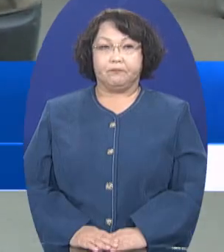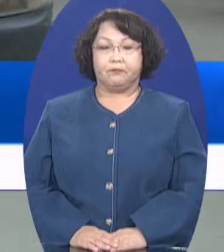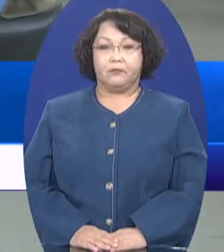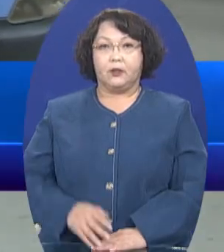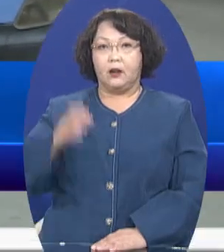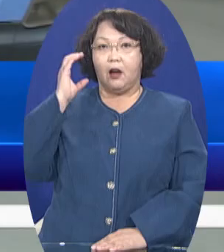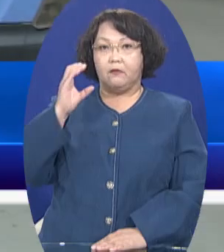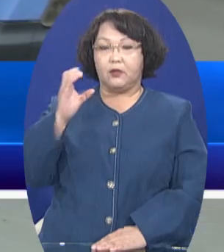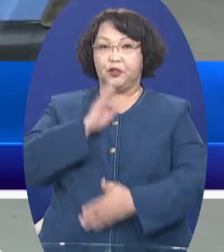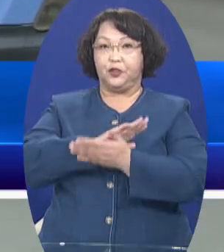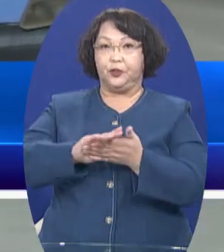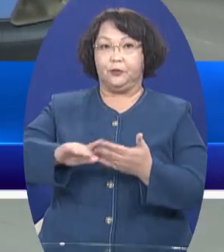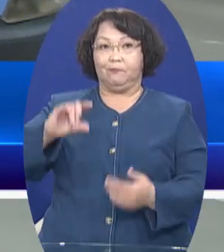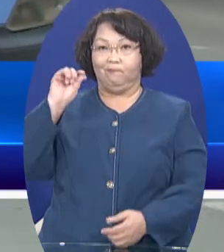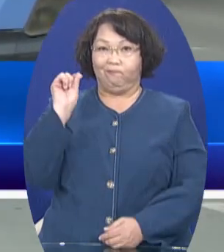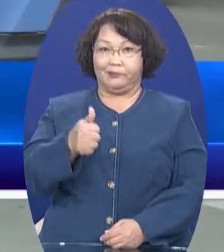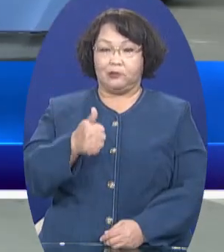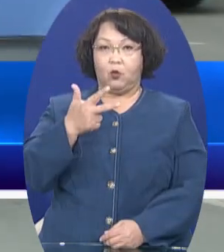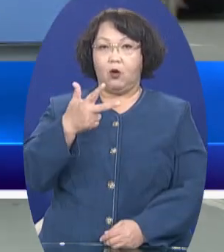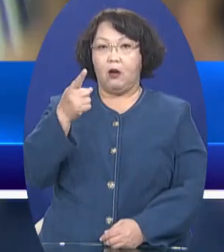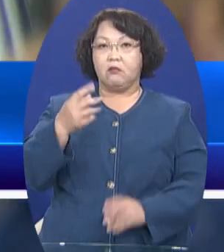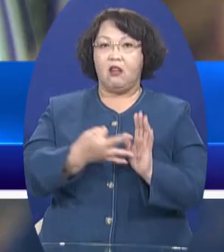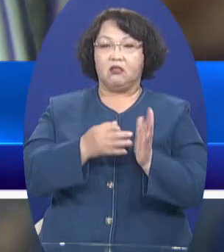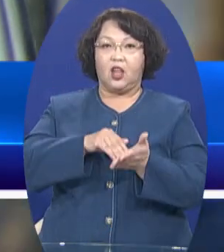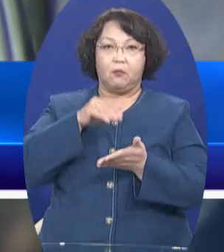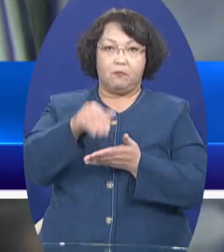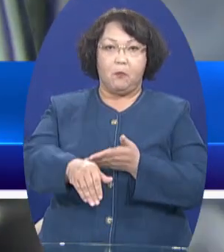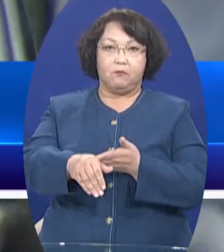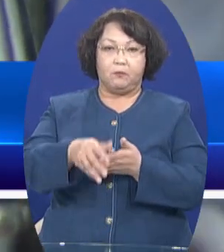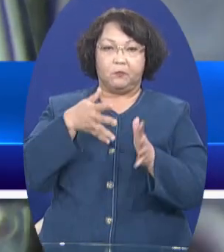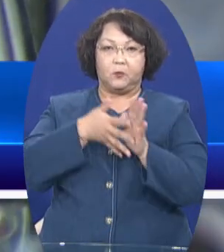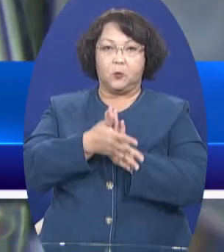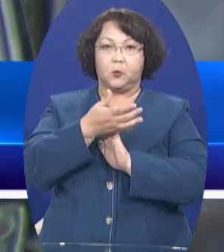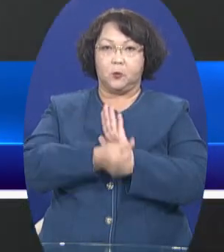нийтийн тээврийн парк шинэчлэлд 318 тэрбум төгрөг төсвөлжээ.